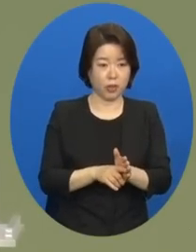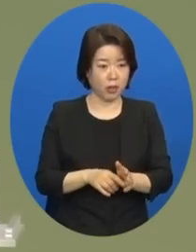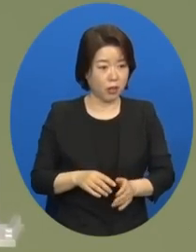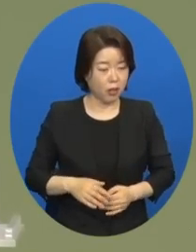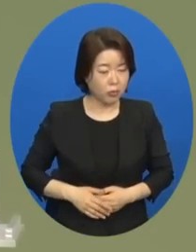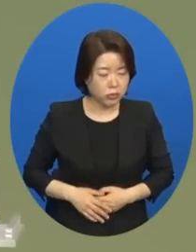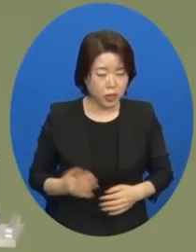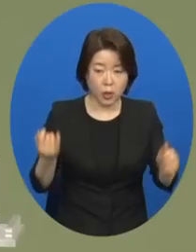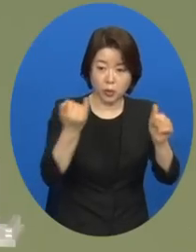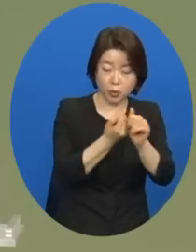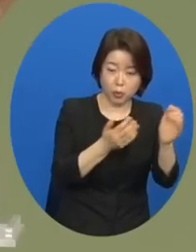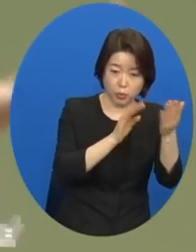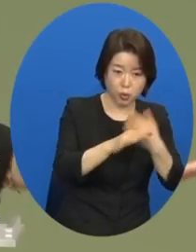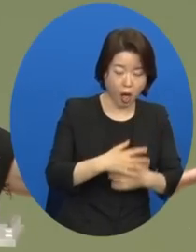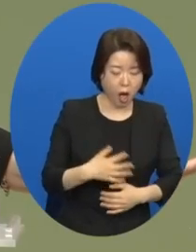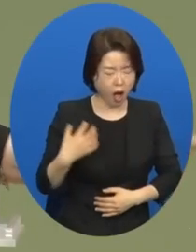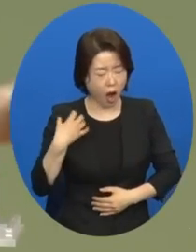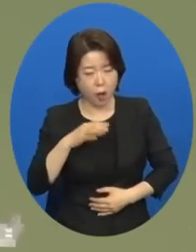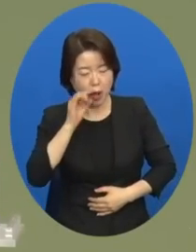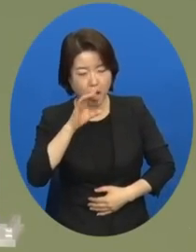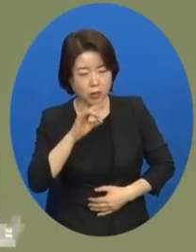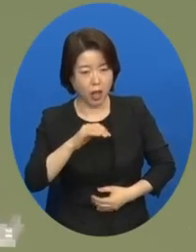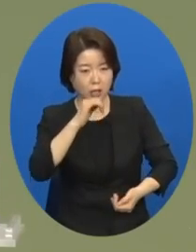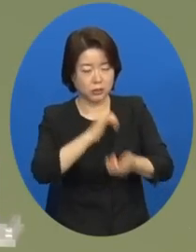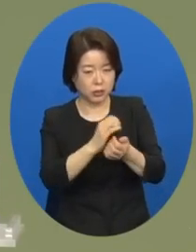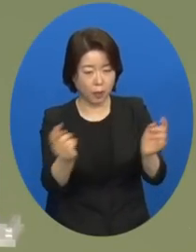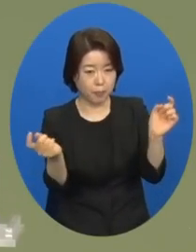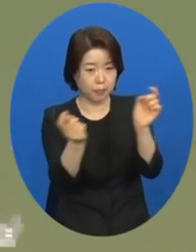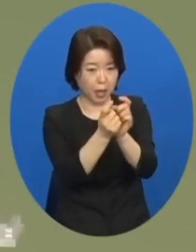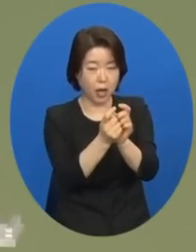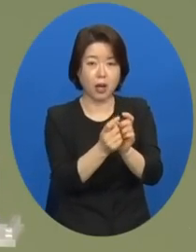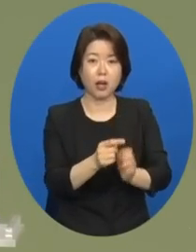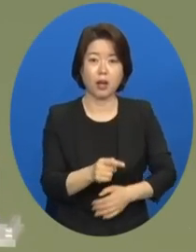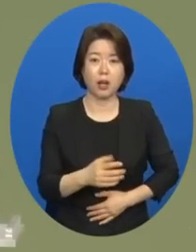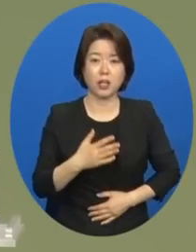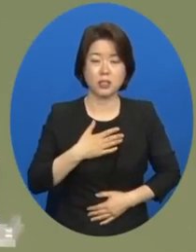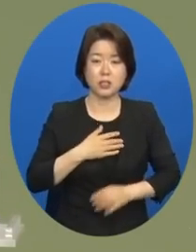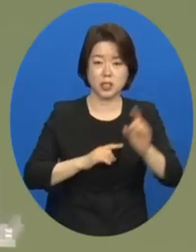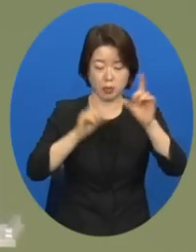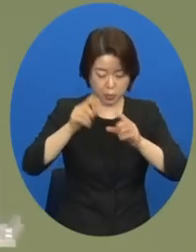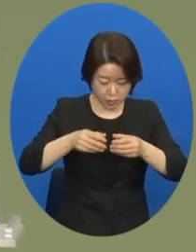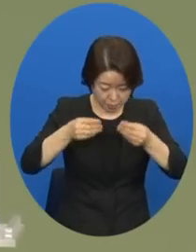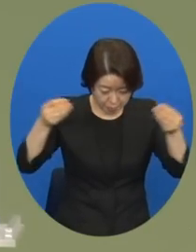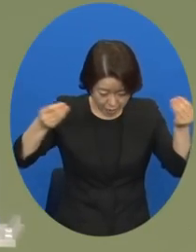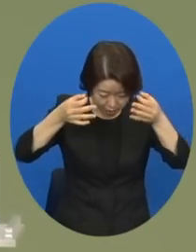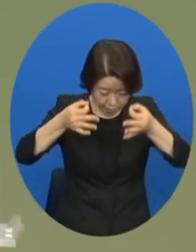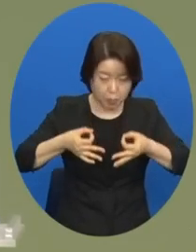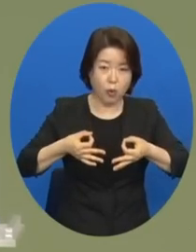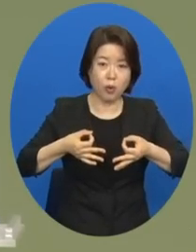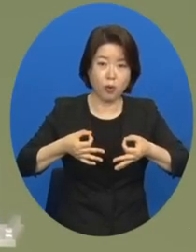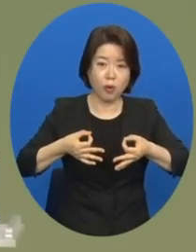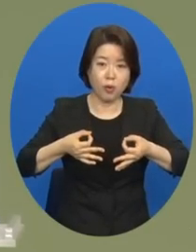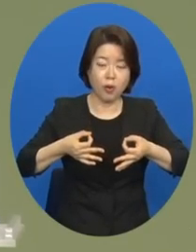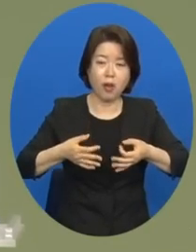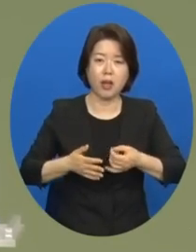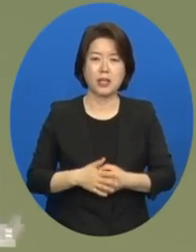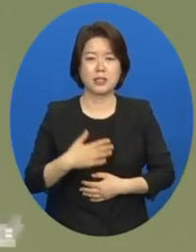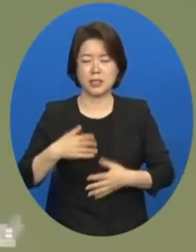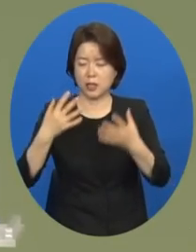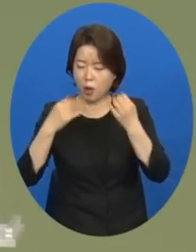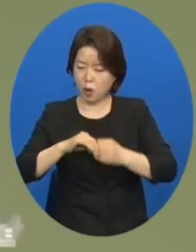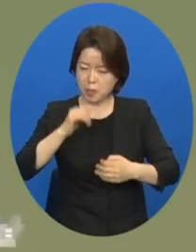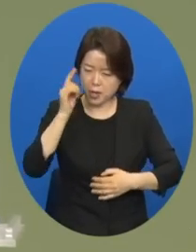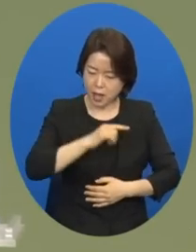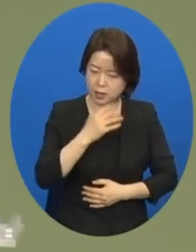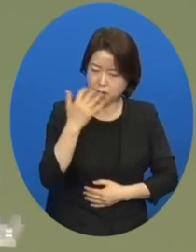이렇게 생기니까 한계 상황에 가니까 제 모습이지 보이기 시작했고 제가 얼마나